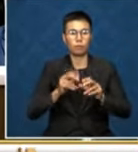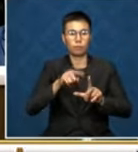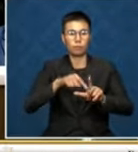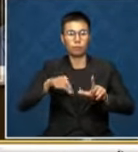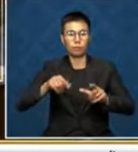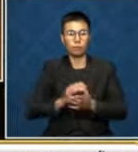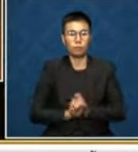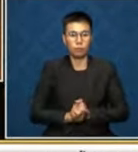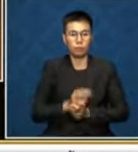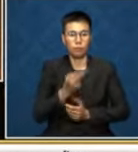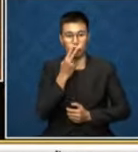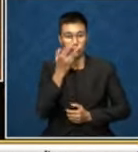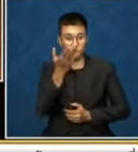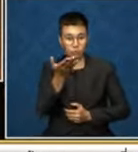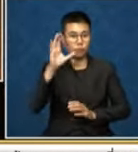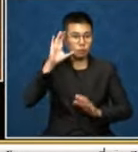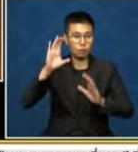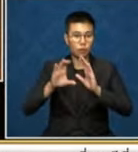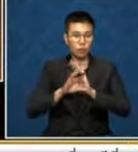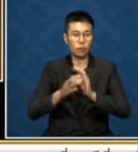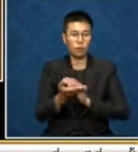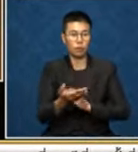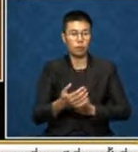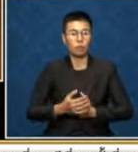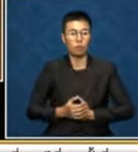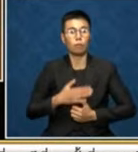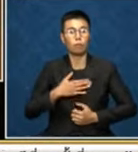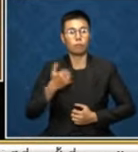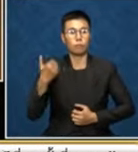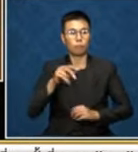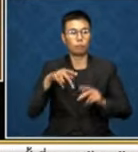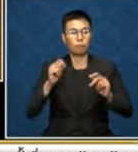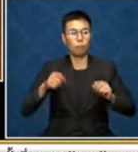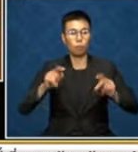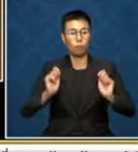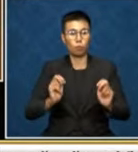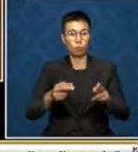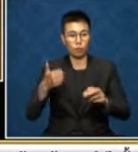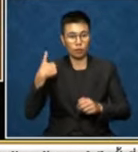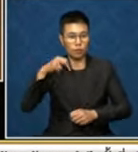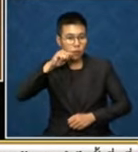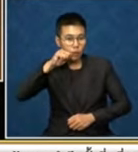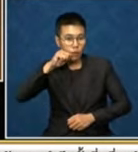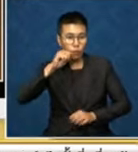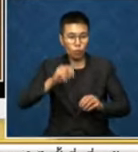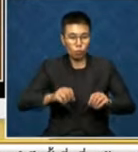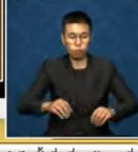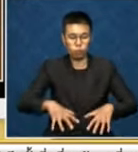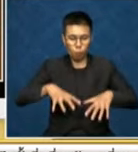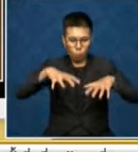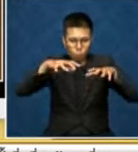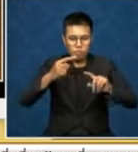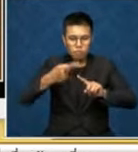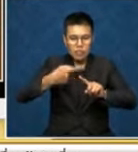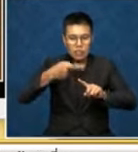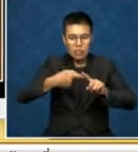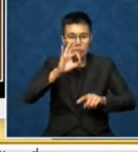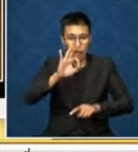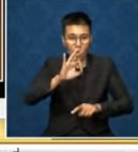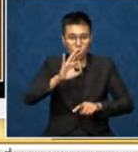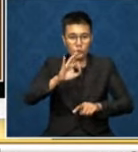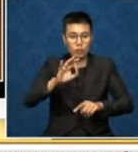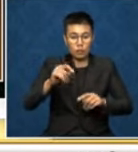ขออนุญาตขอสไลด์ด้วยครับครับจังหวัดปทุมธานีนะครับน้ำท่วมมาตั้งแต่ปลายเดือนกันยาจนถึงวันนี้นะครับวัน